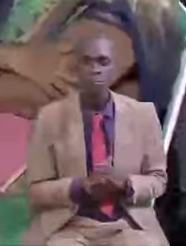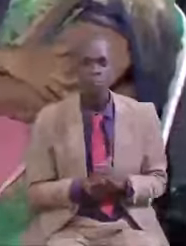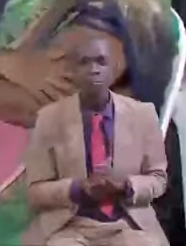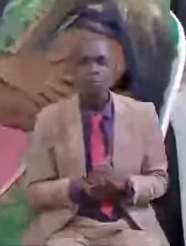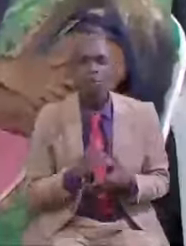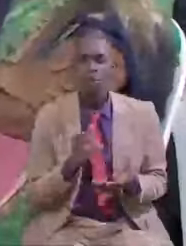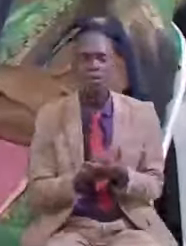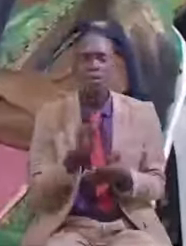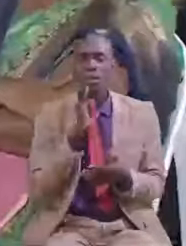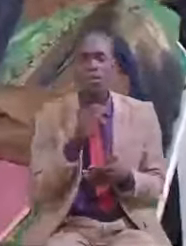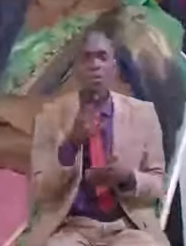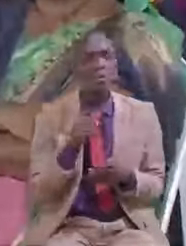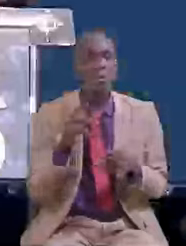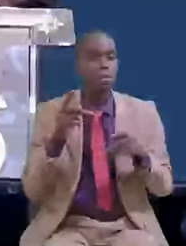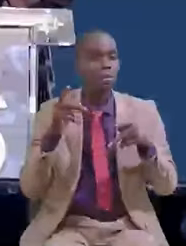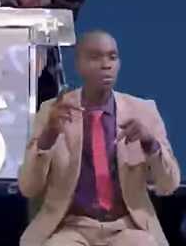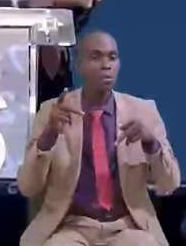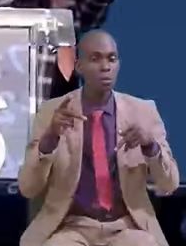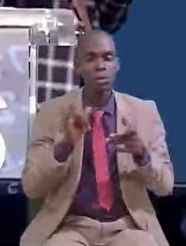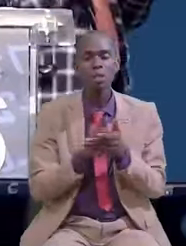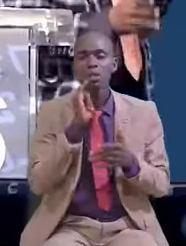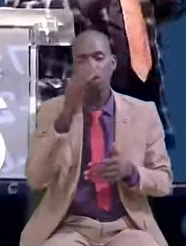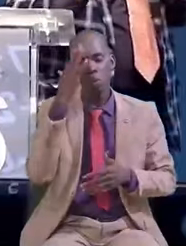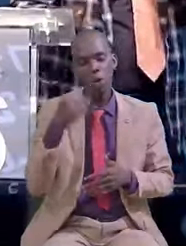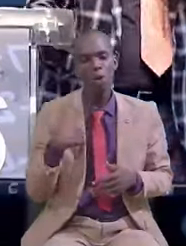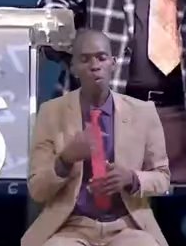problèmes. Et puis Christ est